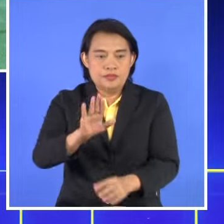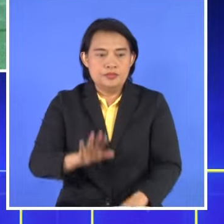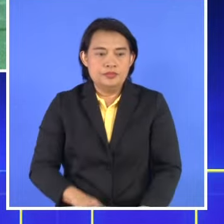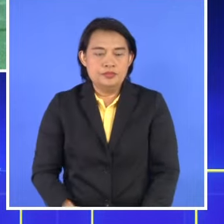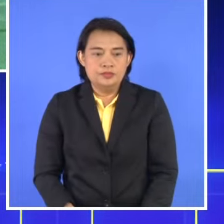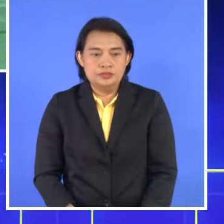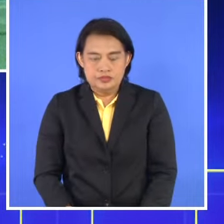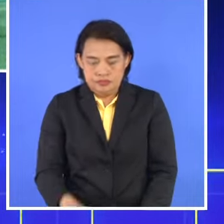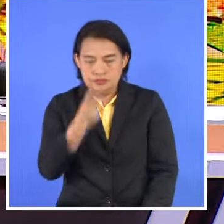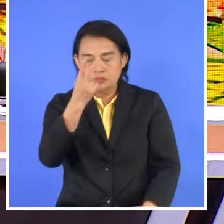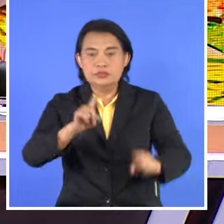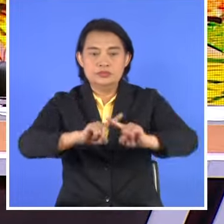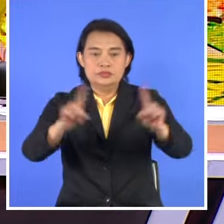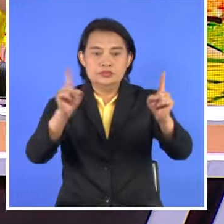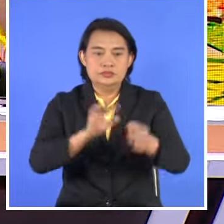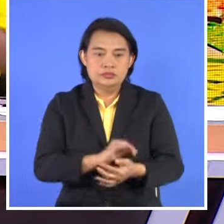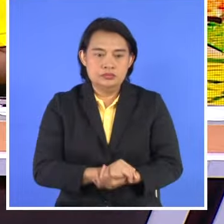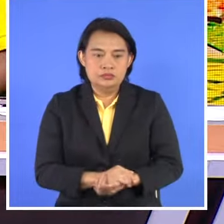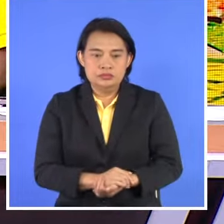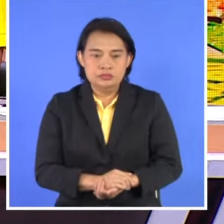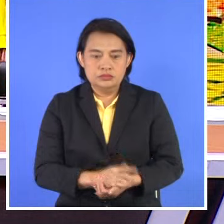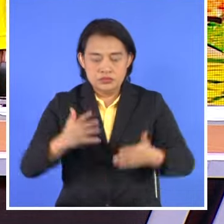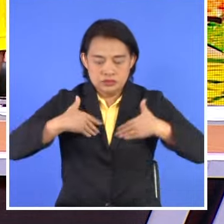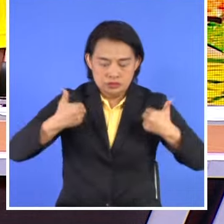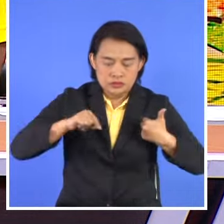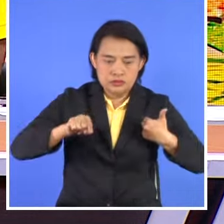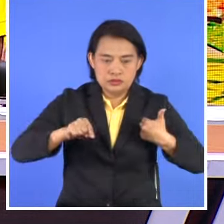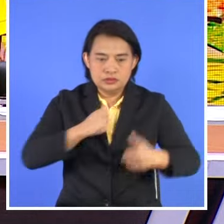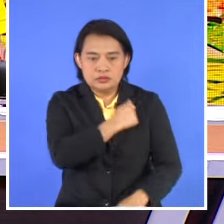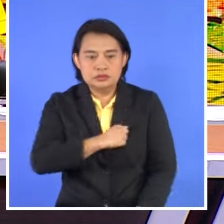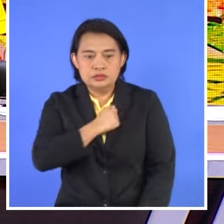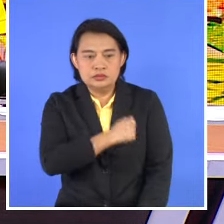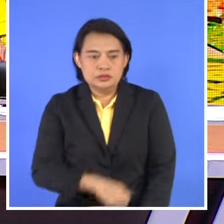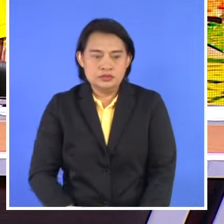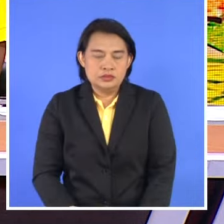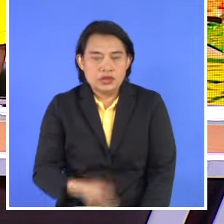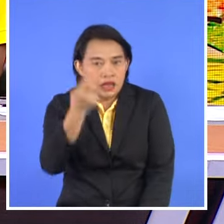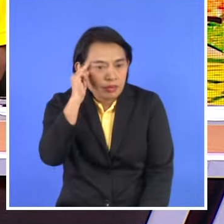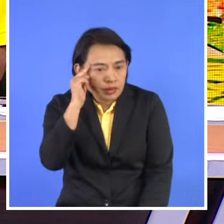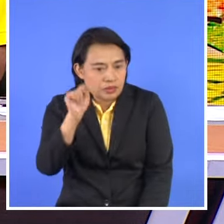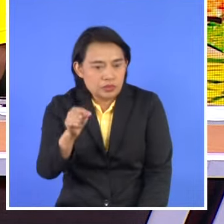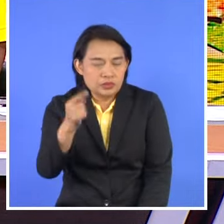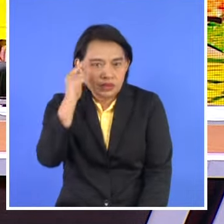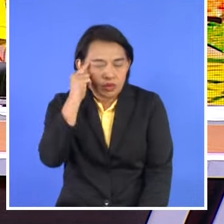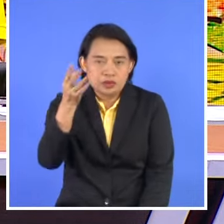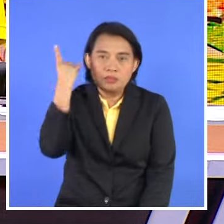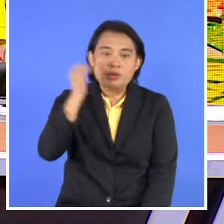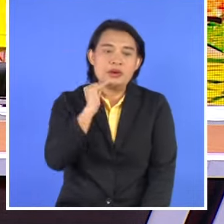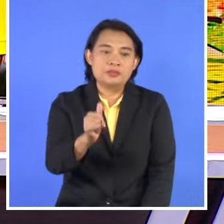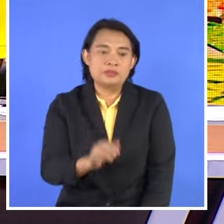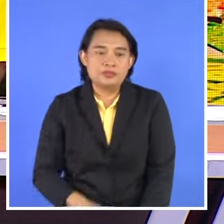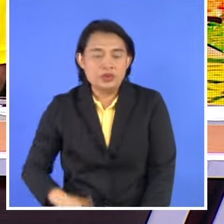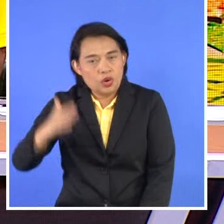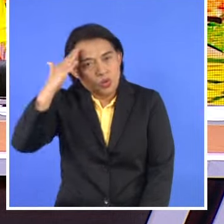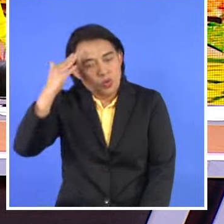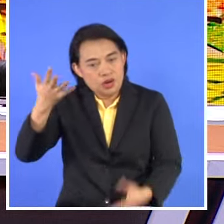ดแย้งกันมาก ใช่ใช่ ทั้งดีใจและเสียใจ พี่เนี่ยถ้ารู้ก็จะไปนะเมื่อวานเนี่ยเพื่อจะได้มอเตอร์ไซค์กลับบ้าน โอ้ยได้หัวแตกแล้วค่ะเ